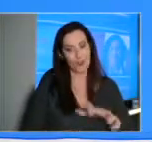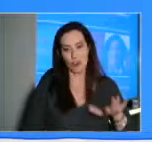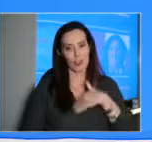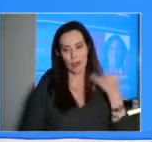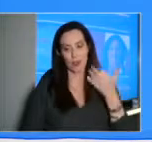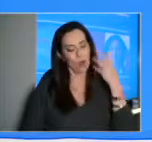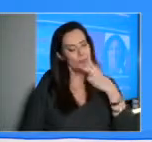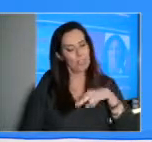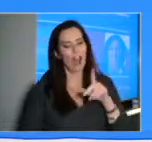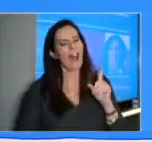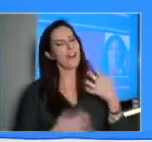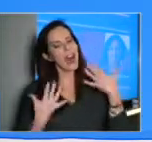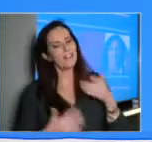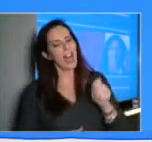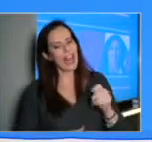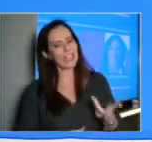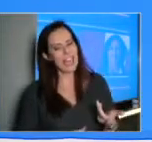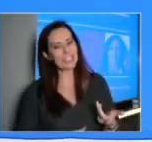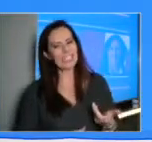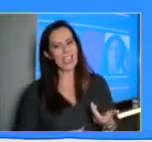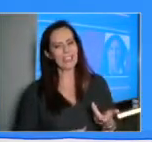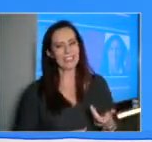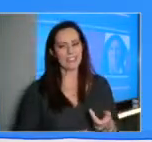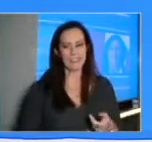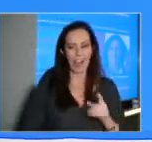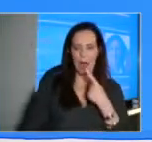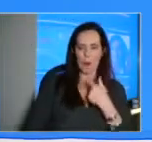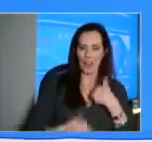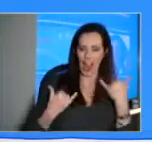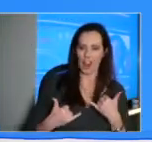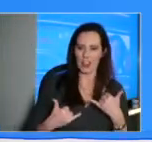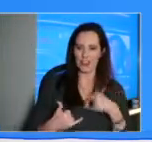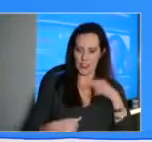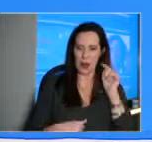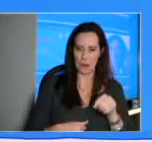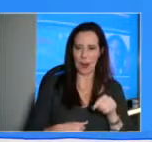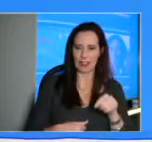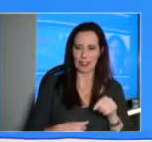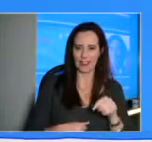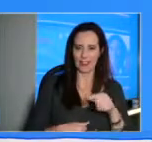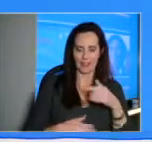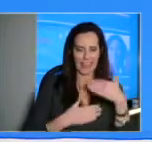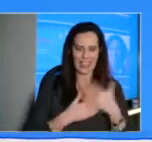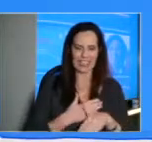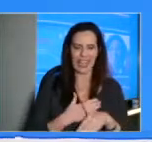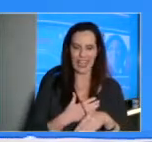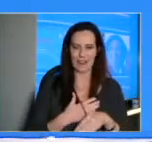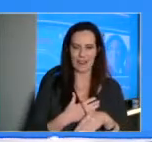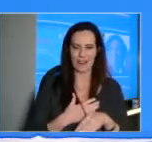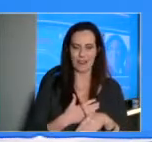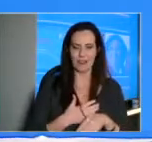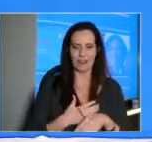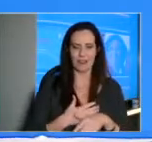אוהב להסתובב. אבל לאווירה, לכנסת, למסדרונות, למליאה... אז אמרו לי עכשיו, היום, כשבאתי להיפרד טכנית